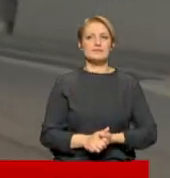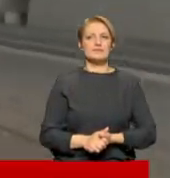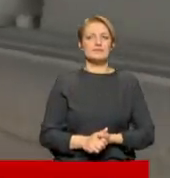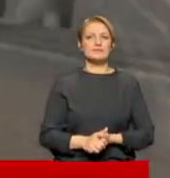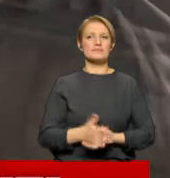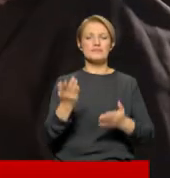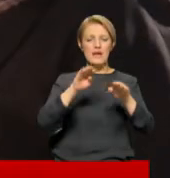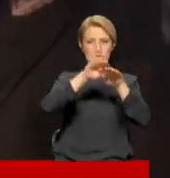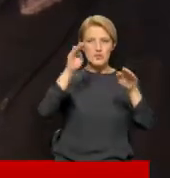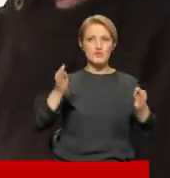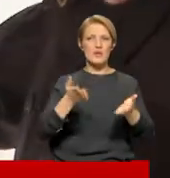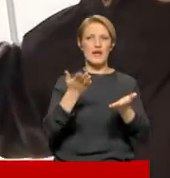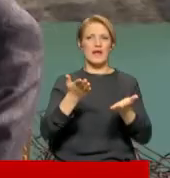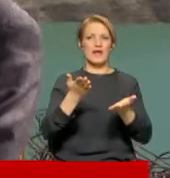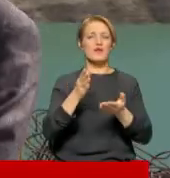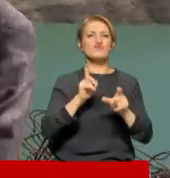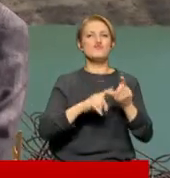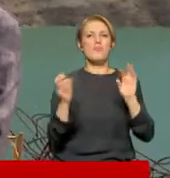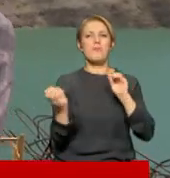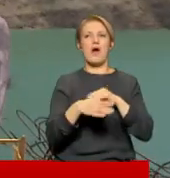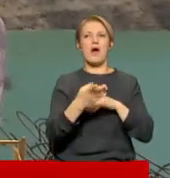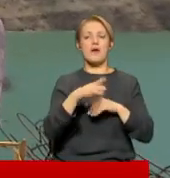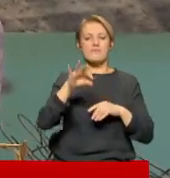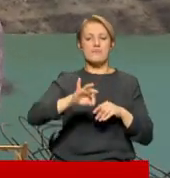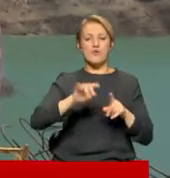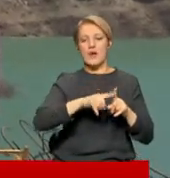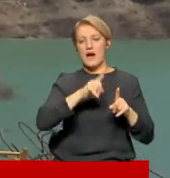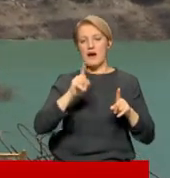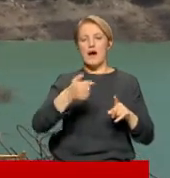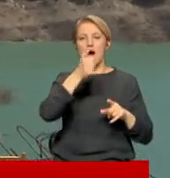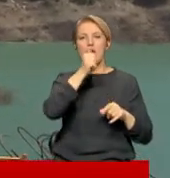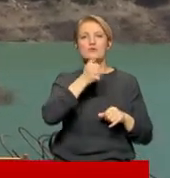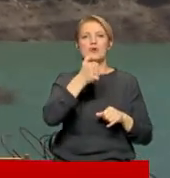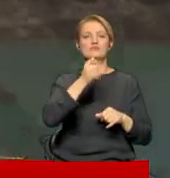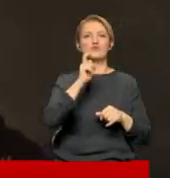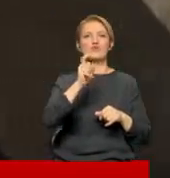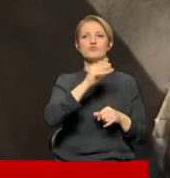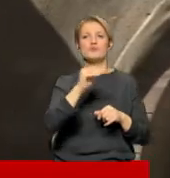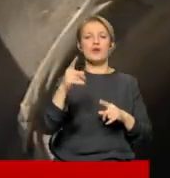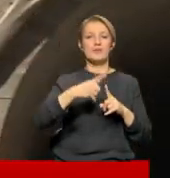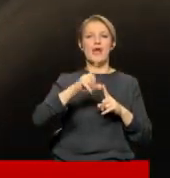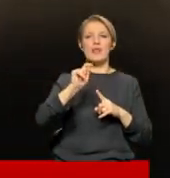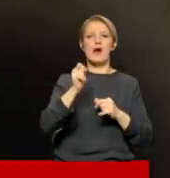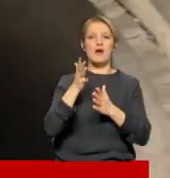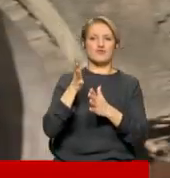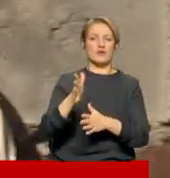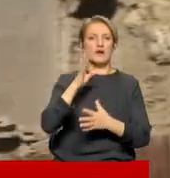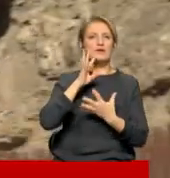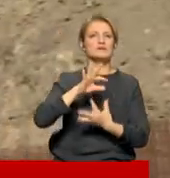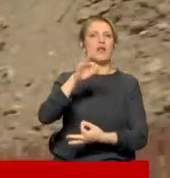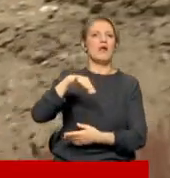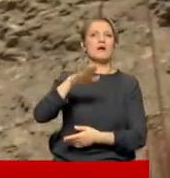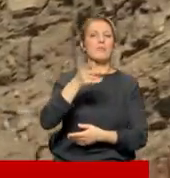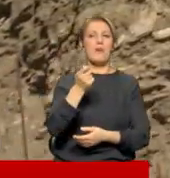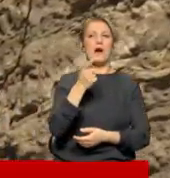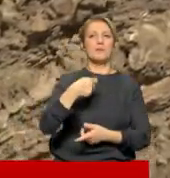ne tüneli ya köpek bugüne kadar 669 milyon TL harcandı insanların parası